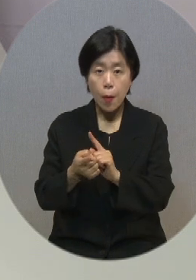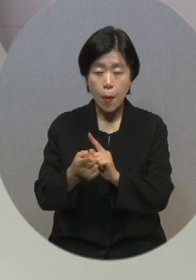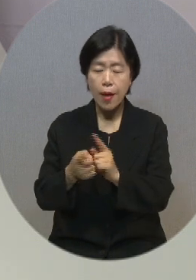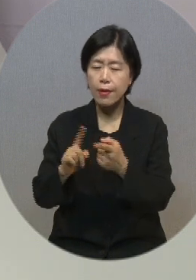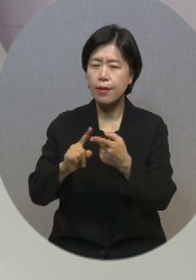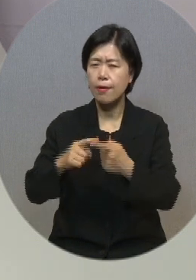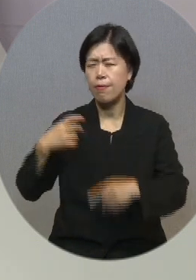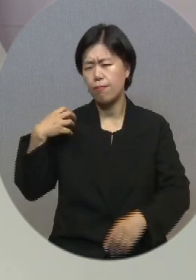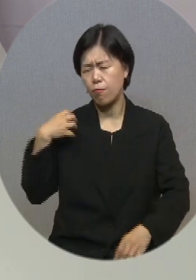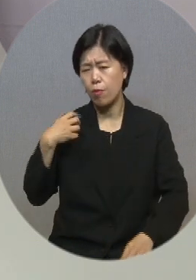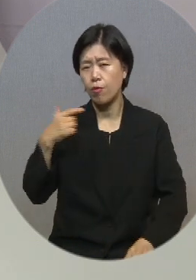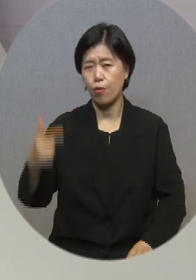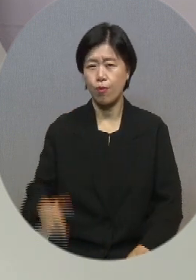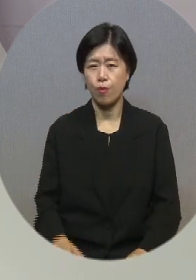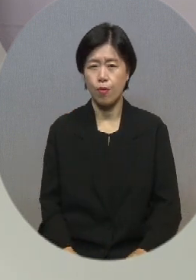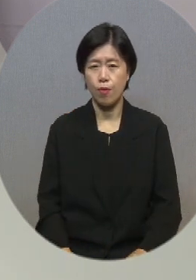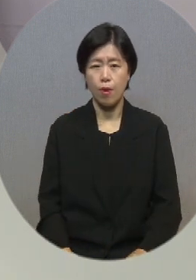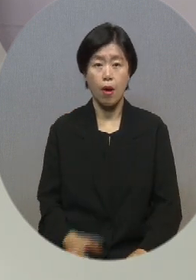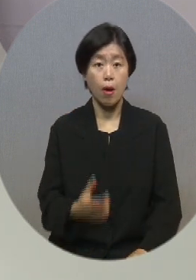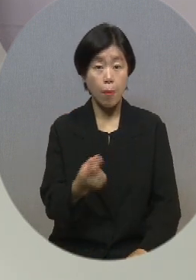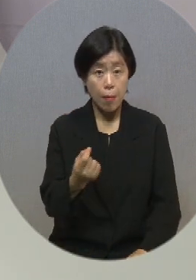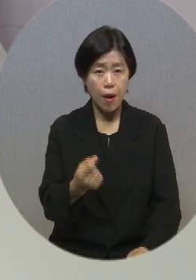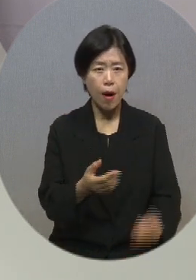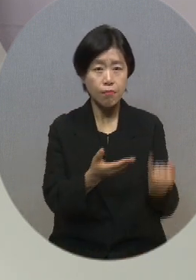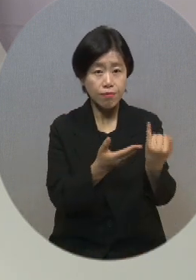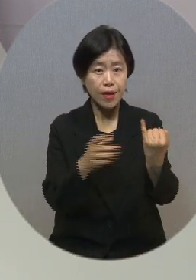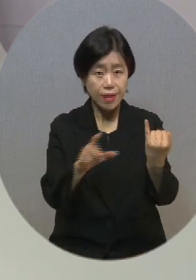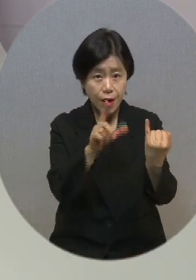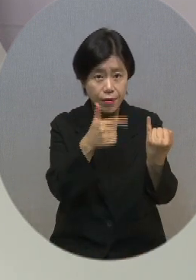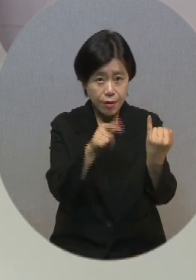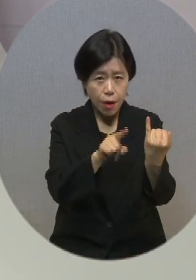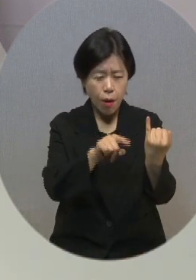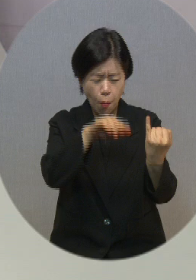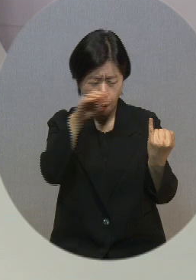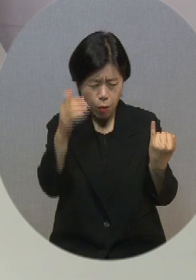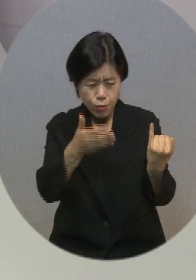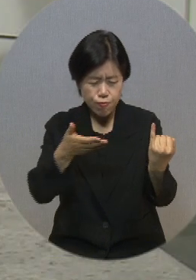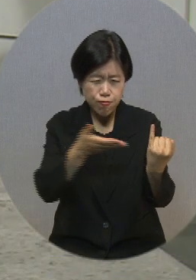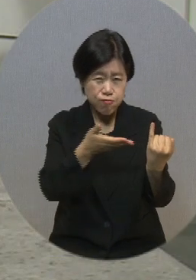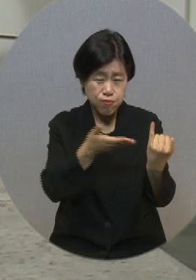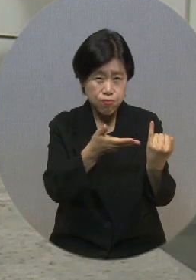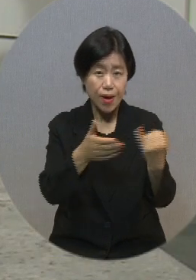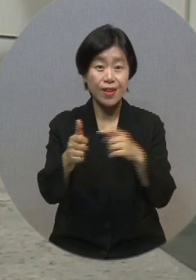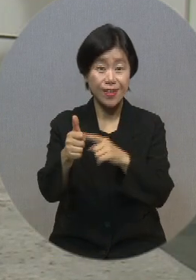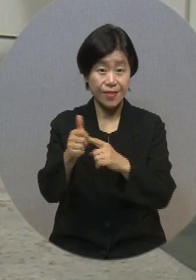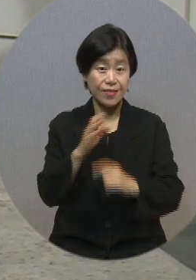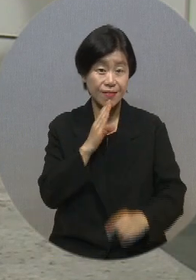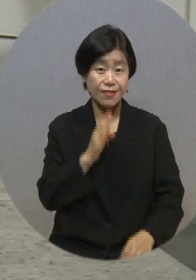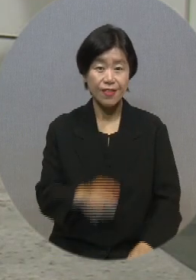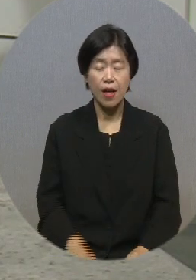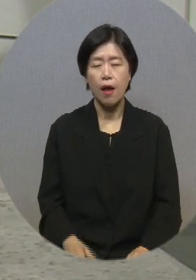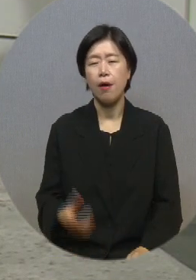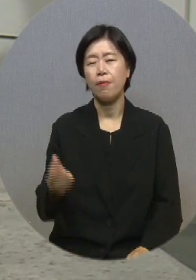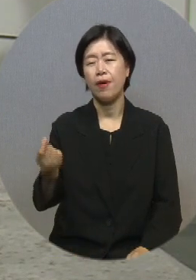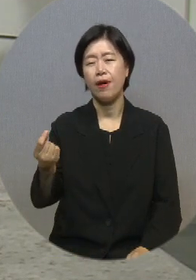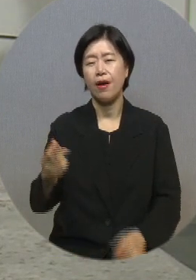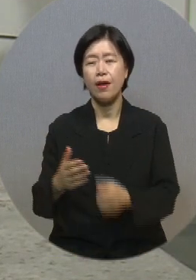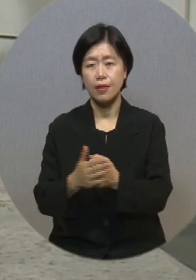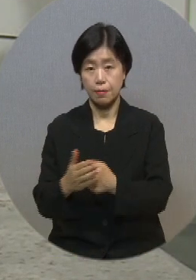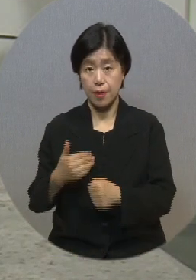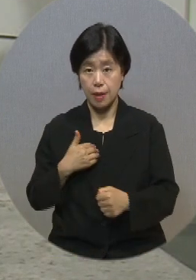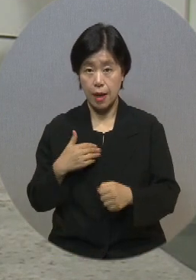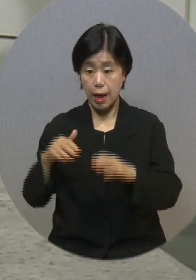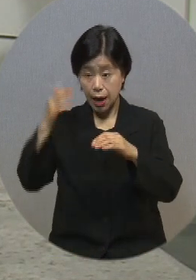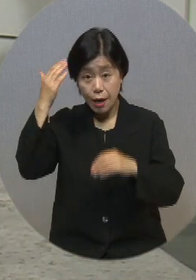같아요. 모든 그래서, 뒷받침을 다 해주시는 거예요, 남편이. 네. 제가 볼 땐. 예. 예, 예, 예. 네네. 예, 그래서 모든 면에서 제